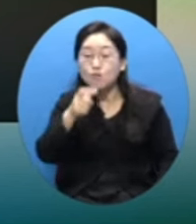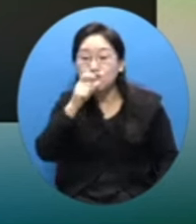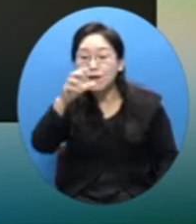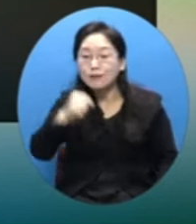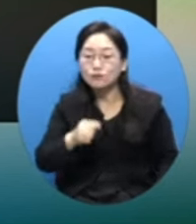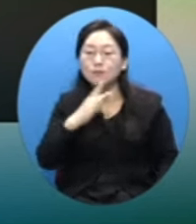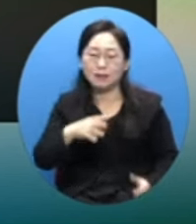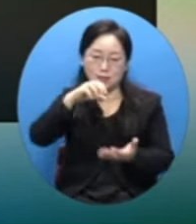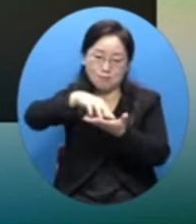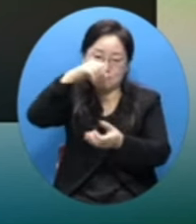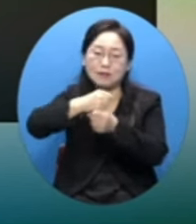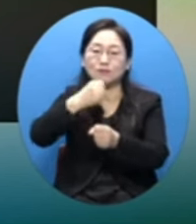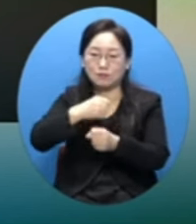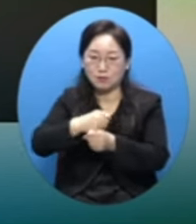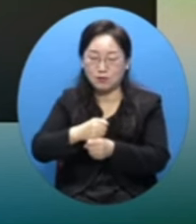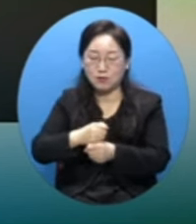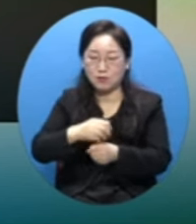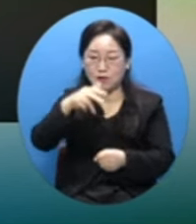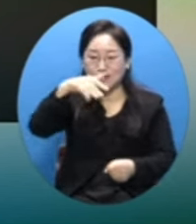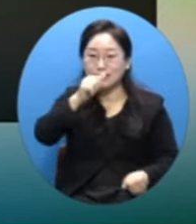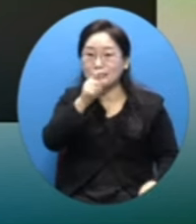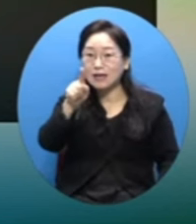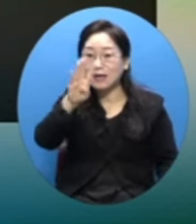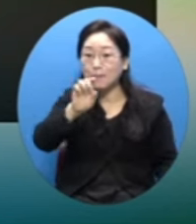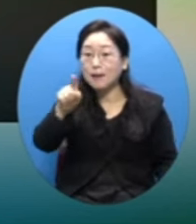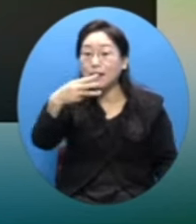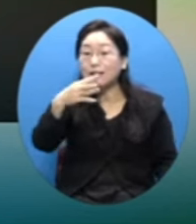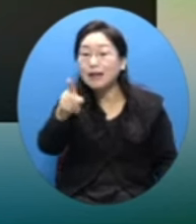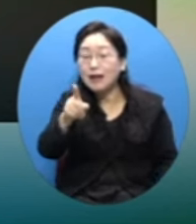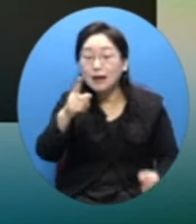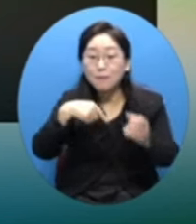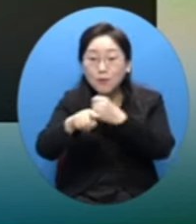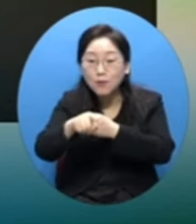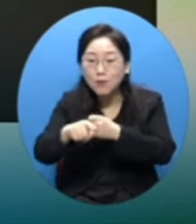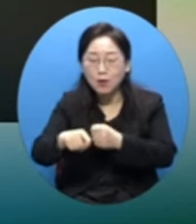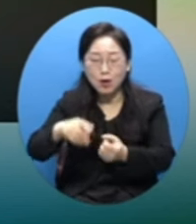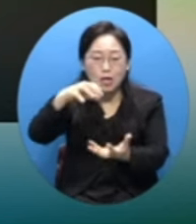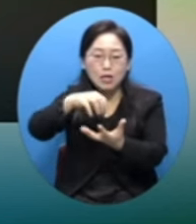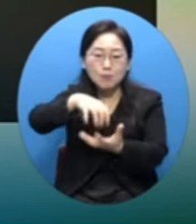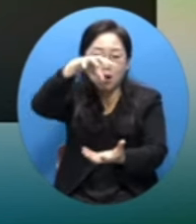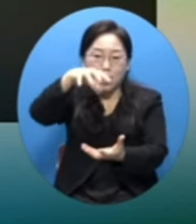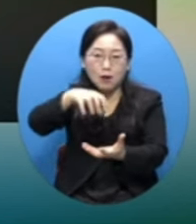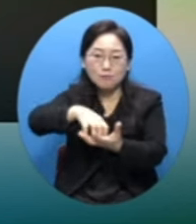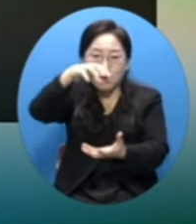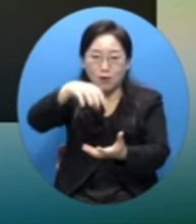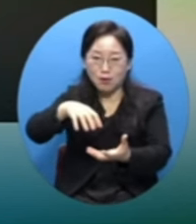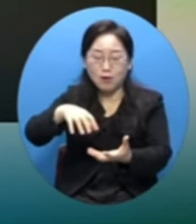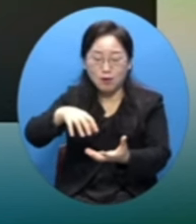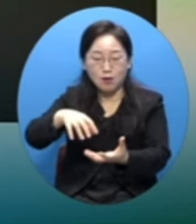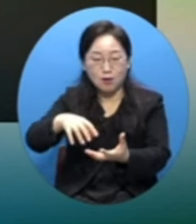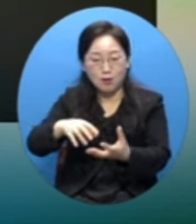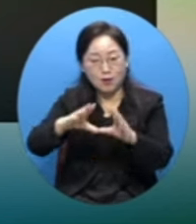말로 그 슬리퍼라는 말입니다. 빵 모양이 슬리퍼처럼 생겨갖고 슬리퍼라는 빵인데